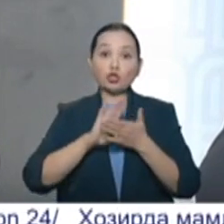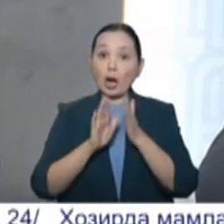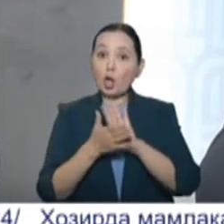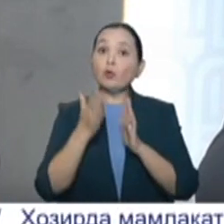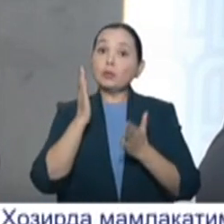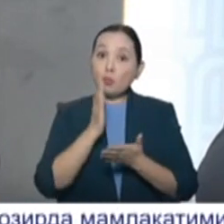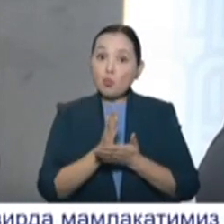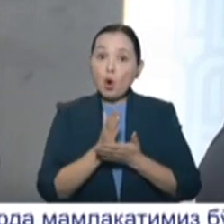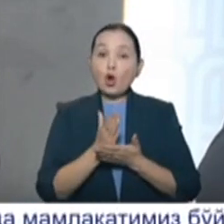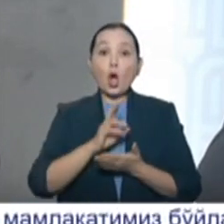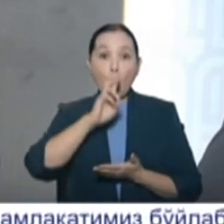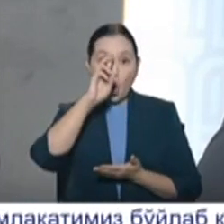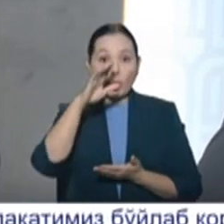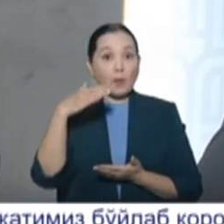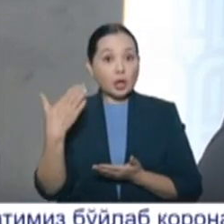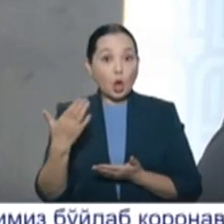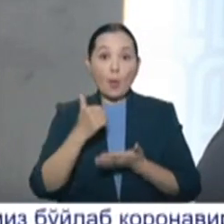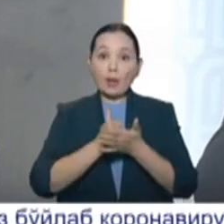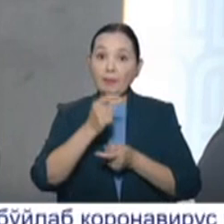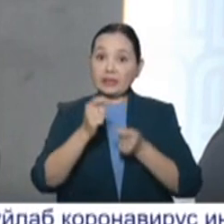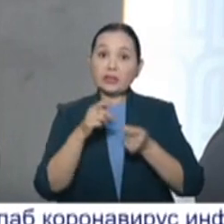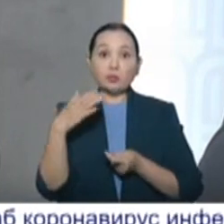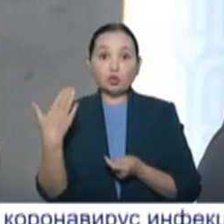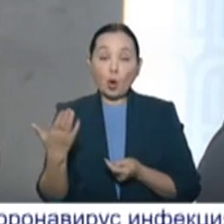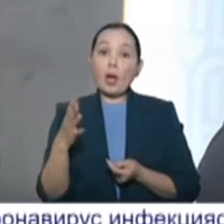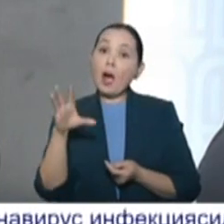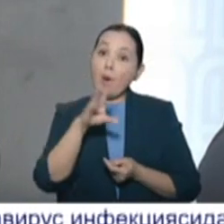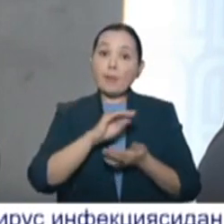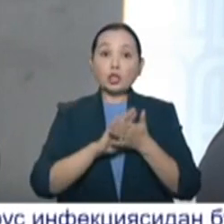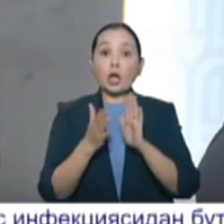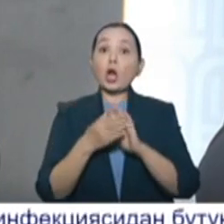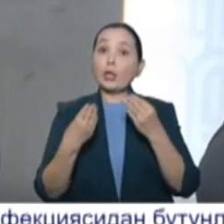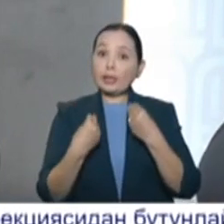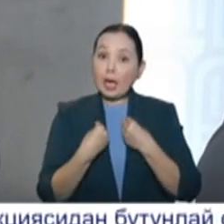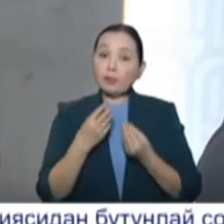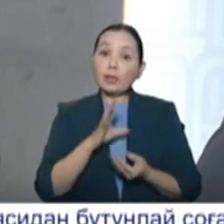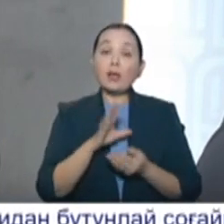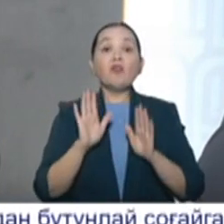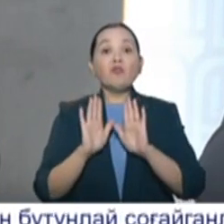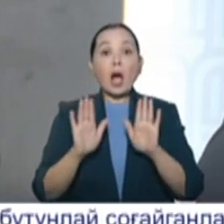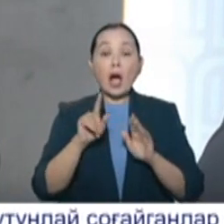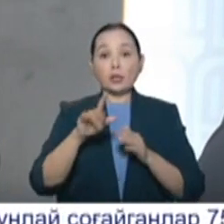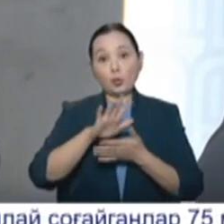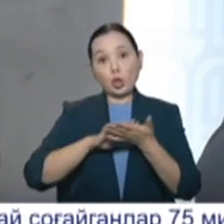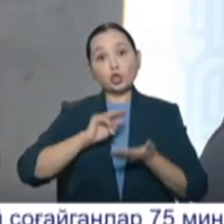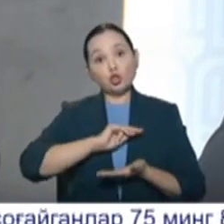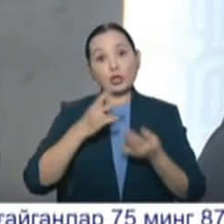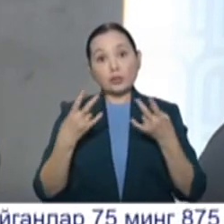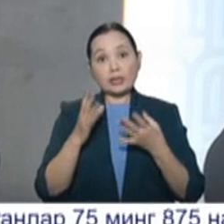bor. Hukumat tomonidan, prezidentimiz tomonidan hamma sharoit yaratib berildi. Faqat endi bu yo'lga ishlashimiz kerak